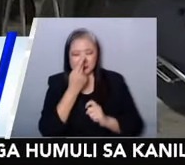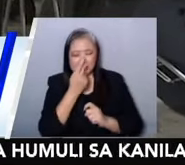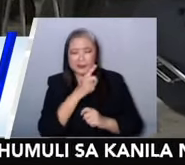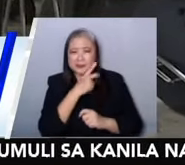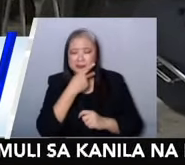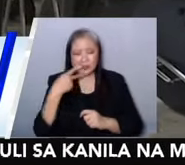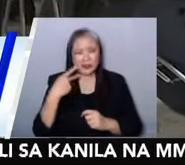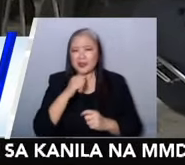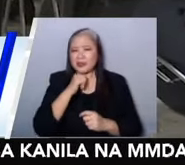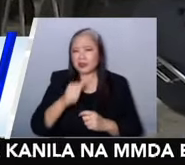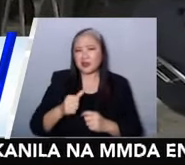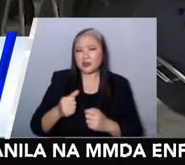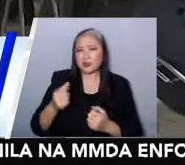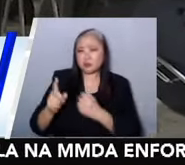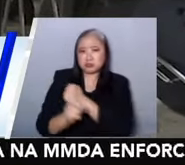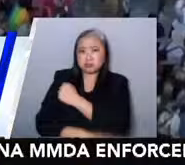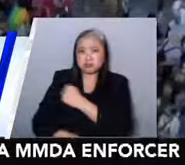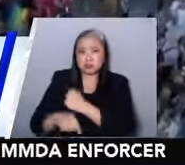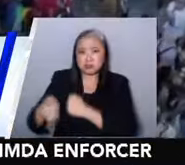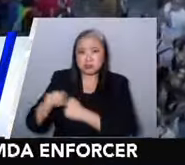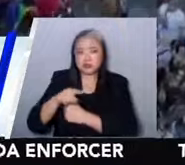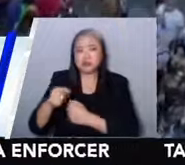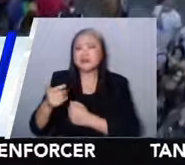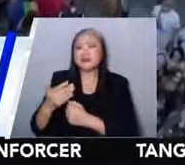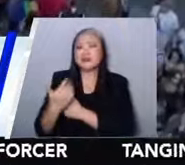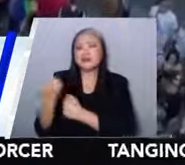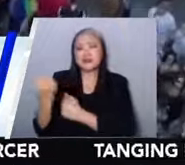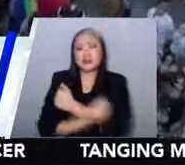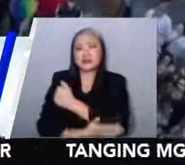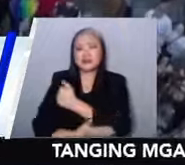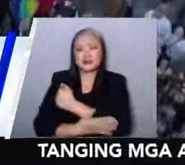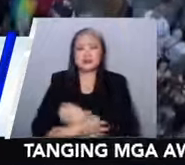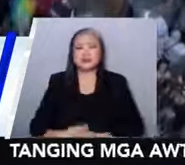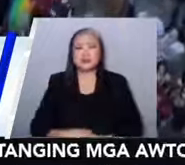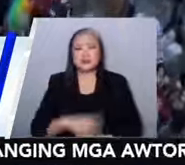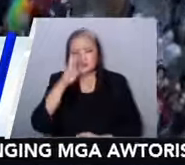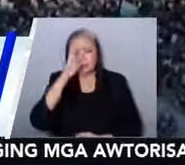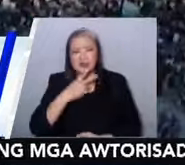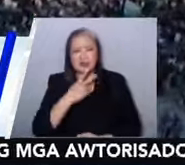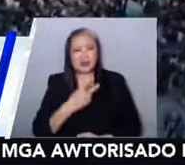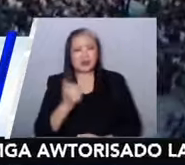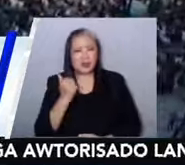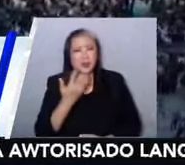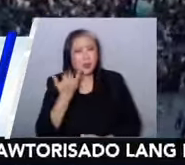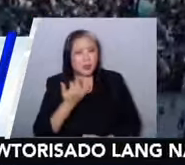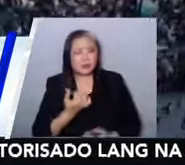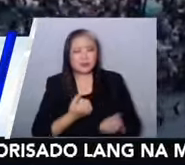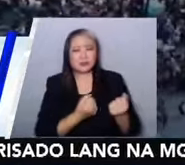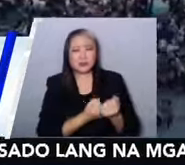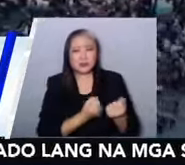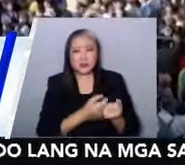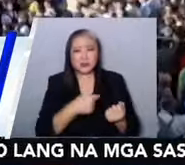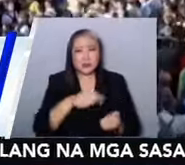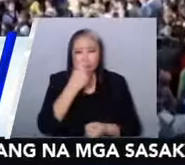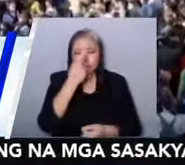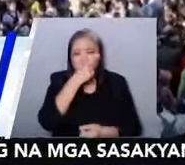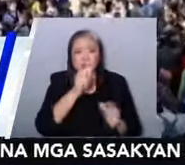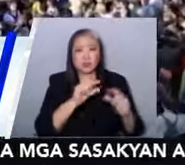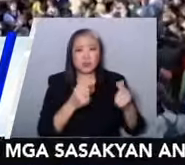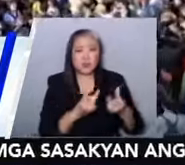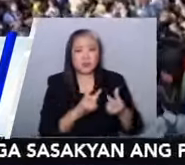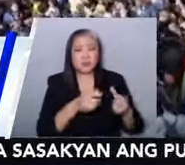sa ilang bansa. Masakit daw para sa Vatican na makitang sinusuportahan ng ilang Catholic group ang mga anti-homosexual